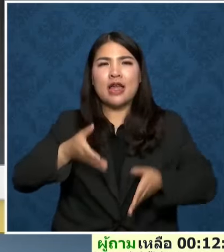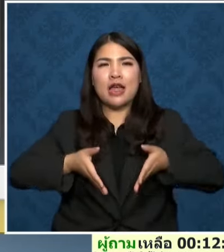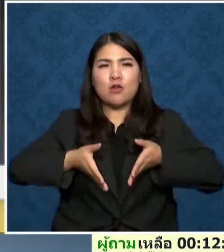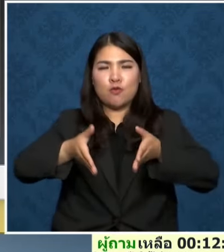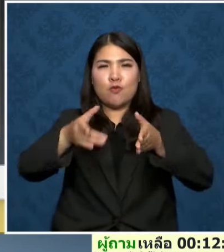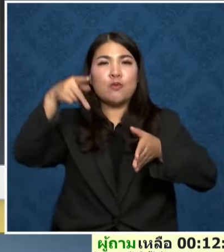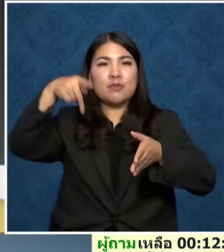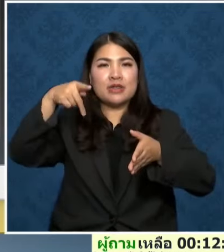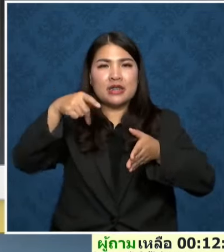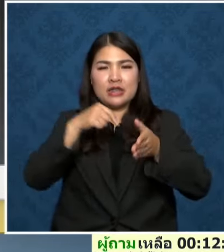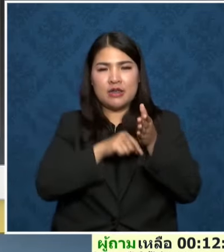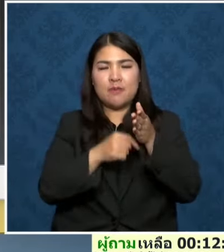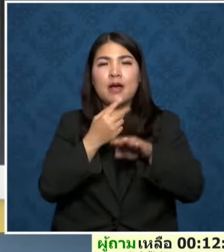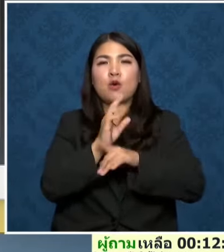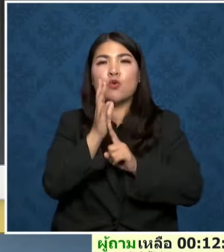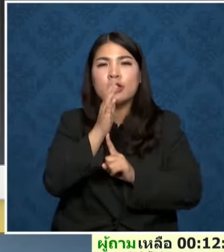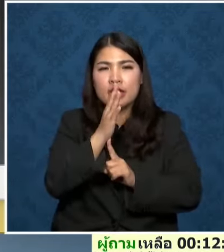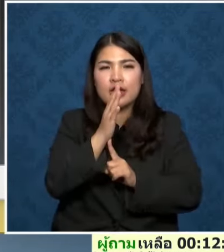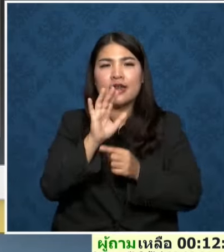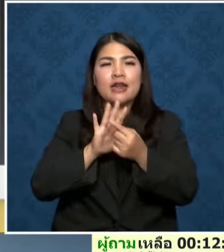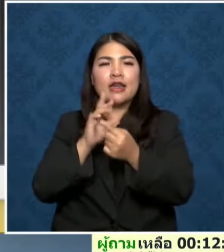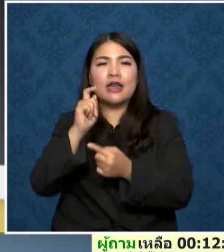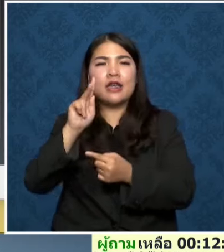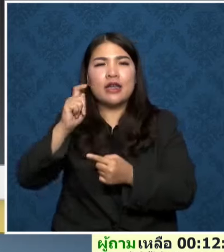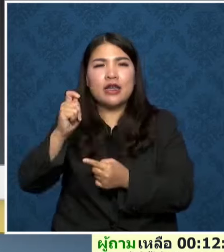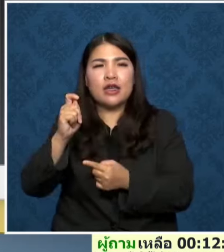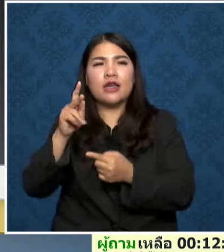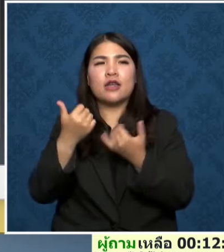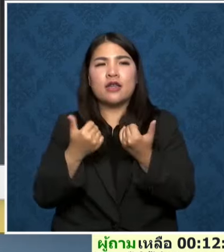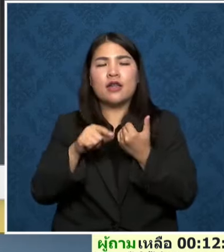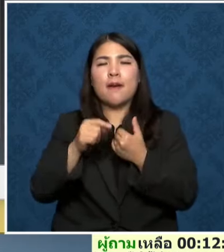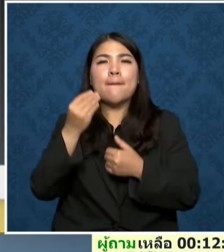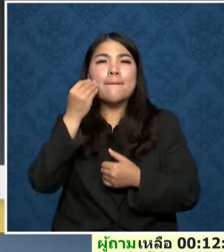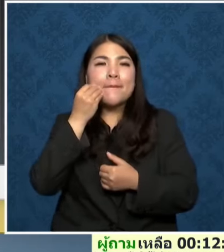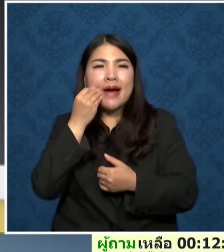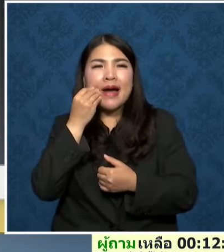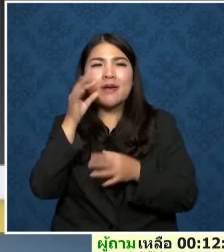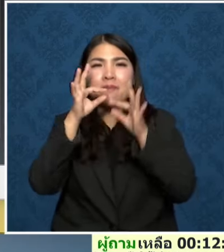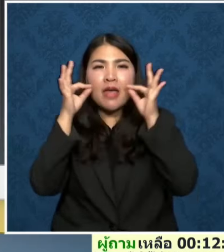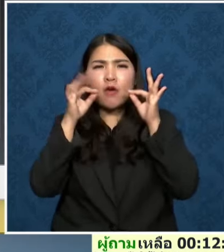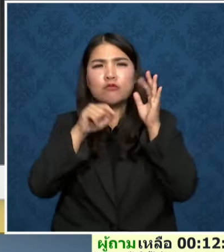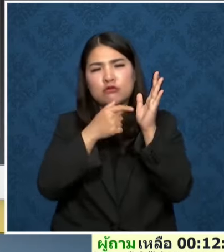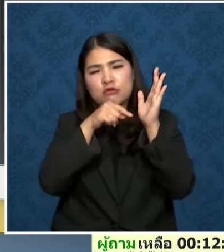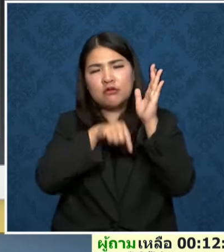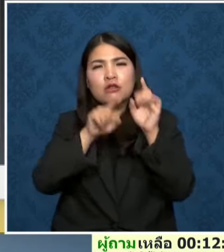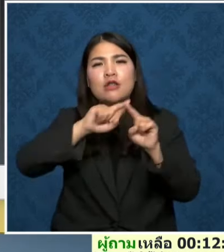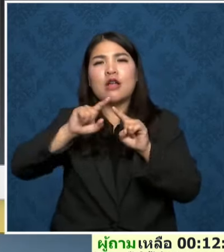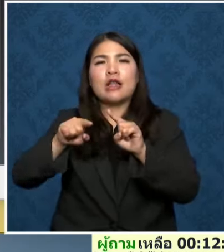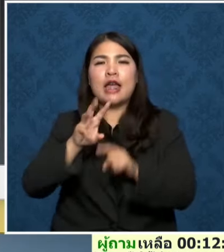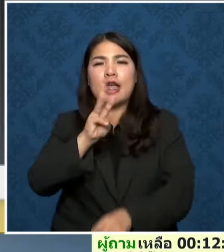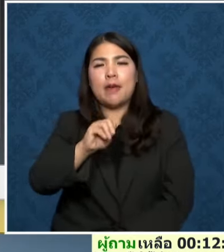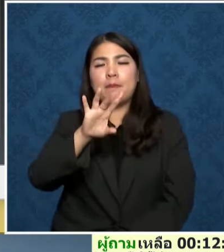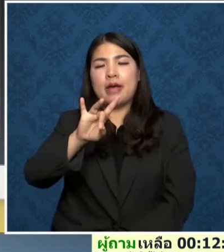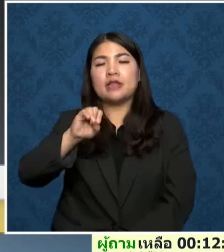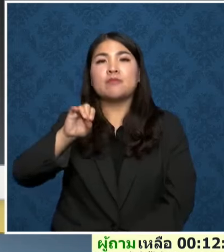งฮะหวพเศษ บ้านแพ้ว ปากเทอและเรีกว่าสครระทม Förลอง